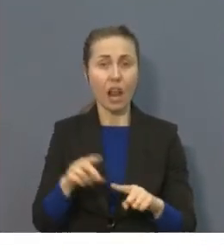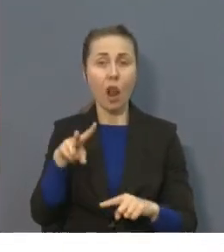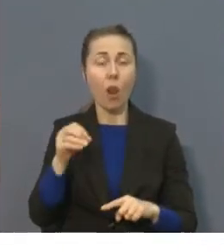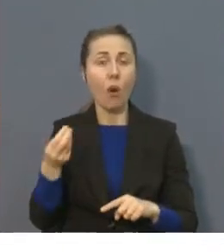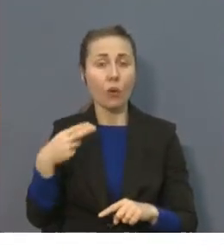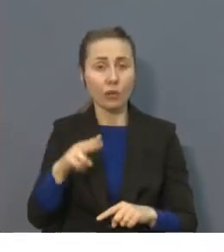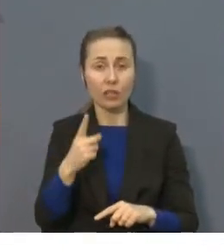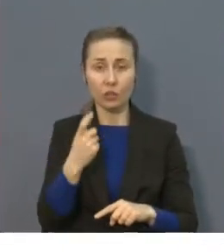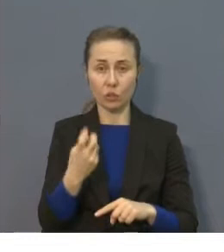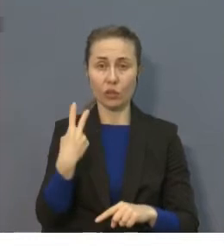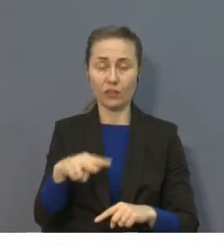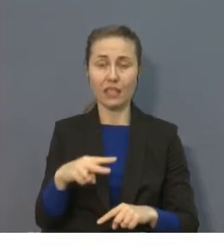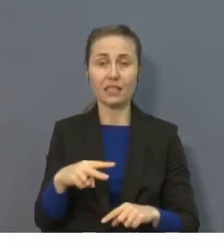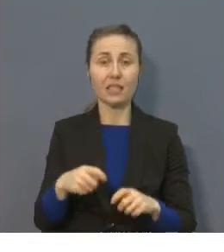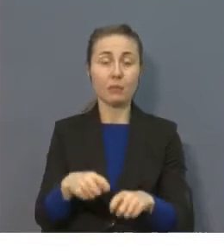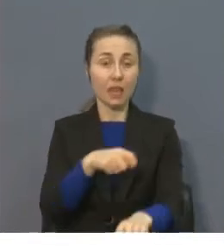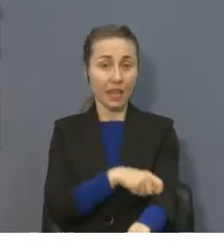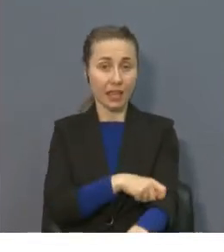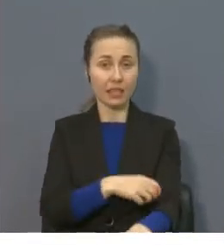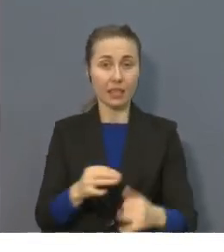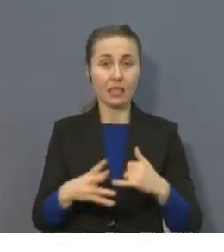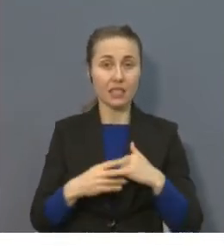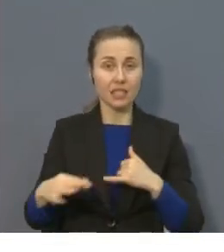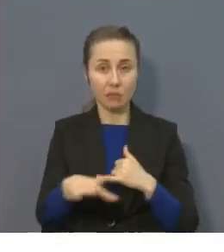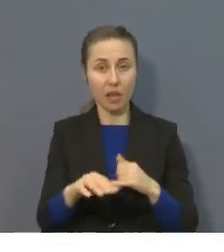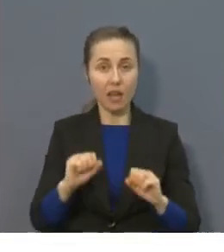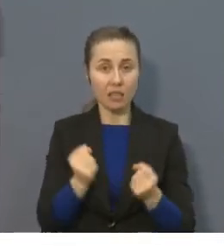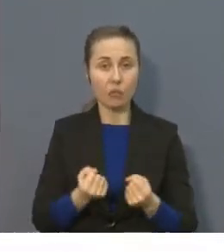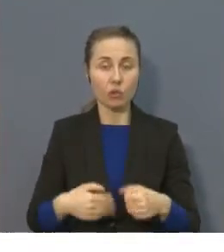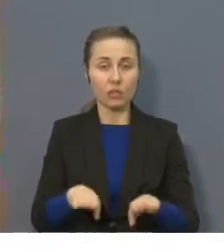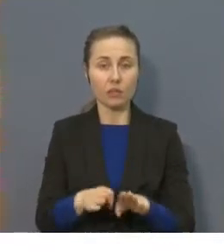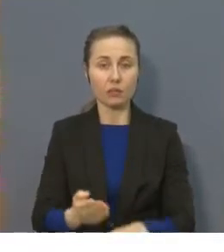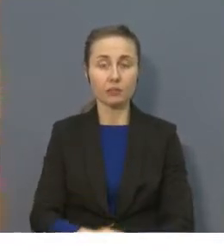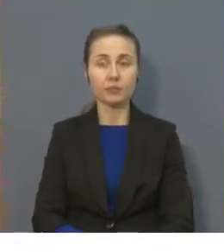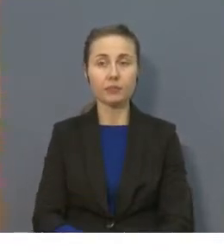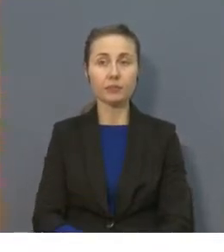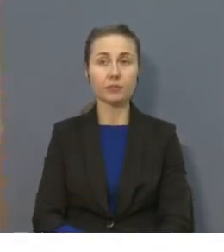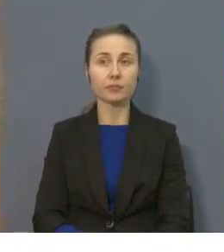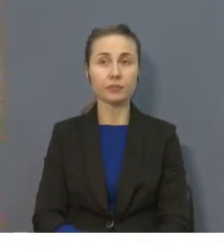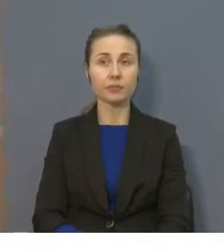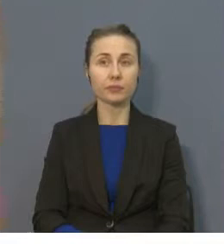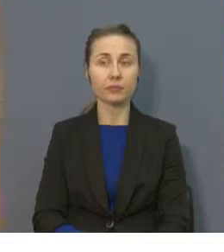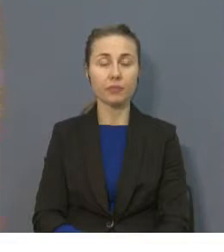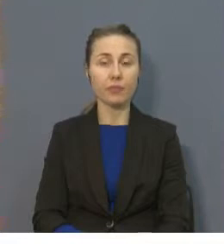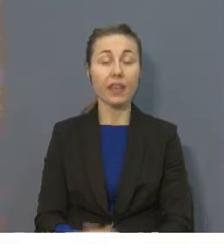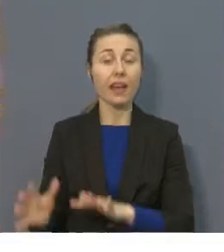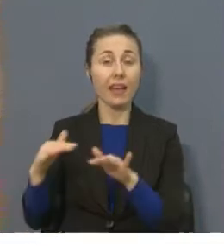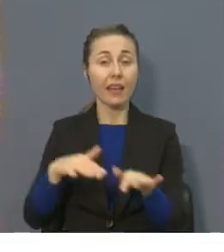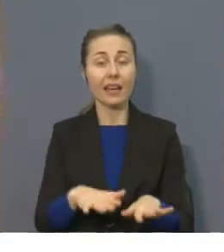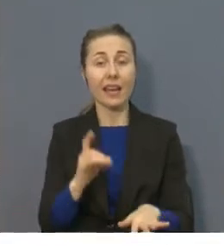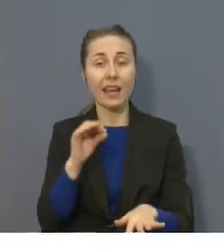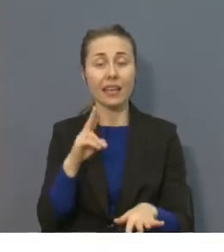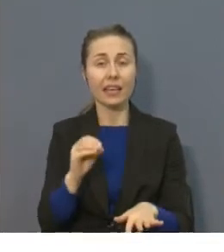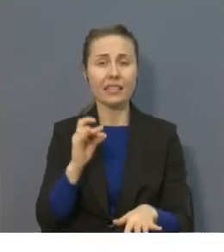Ақпан, наурыз, сәуір айларында жауын-шашынның күрт арту қаупі де жоғары. Есіл, Жабай және Қалқұтан өзендерінде су